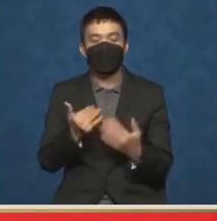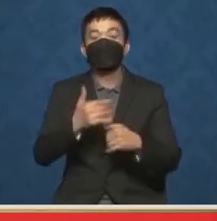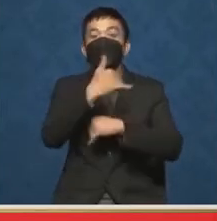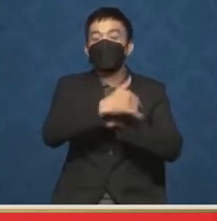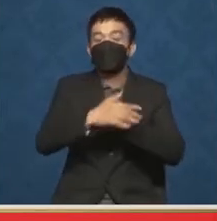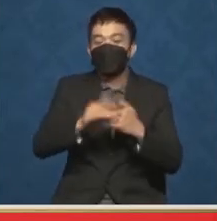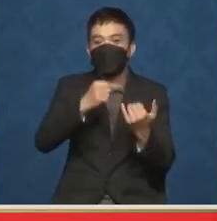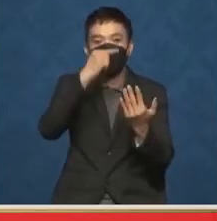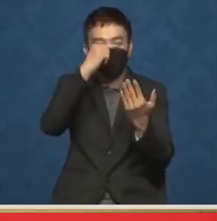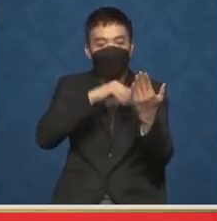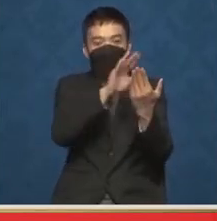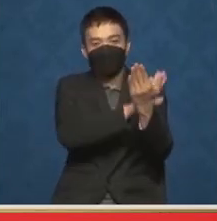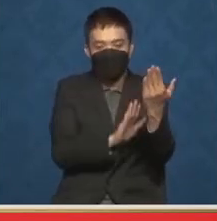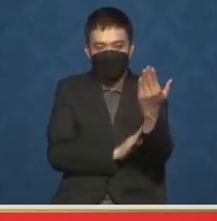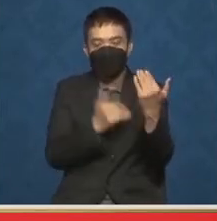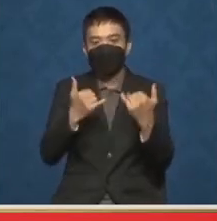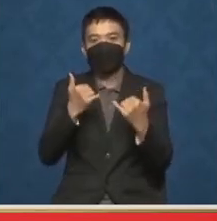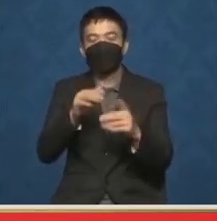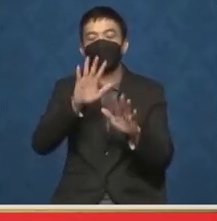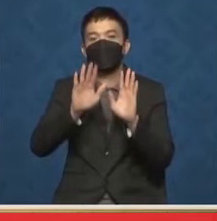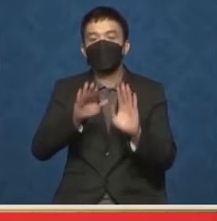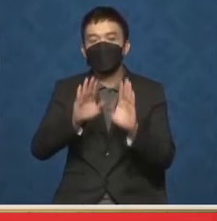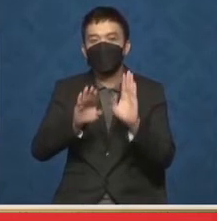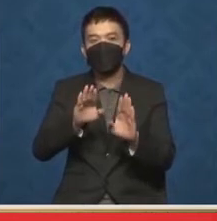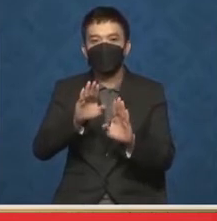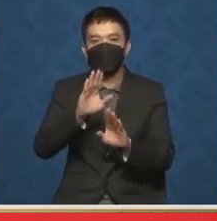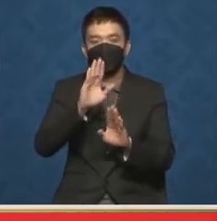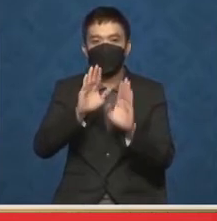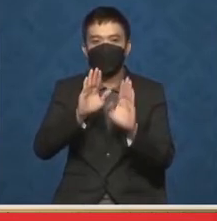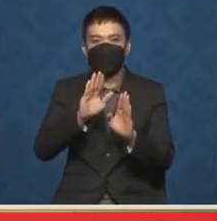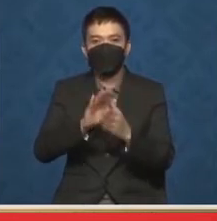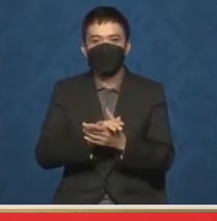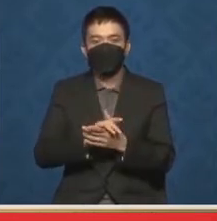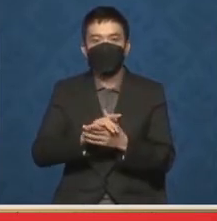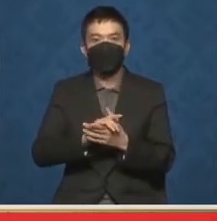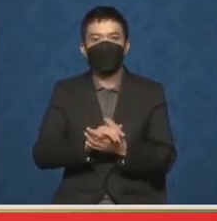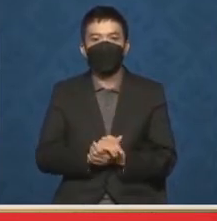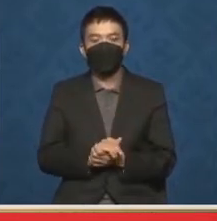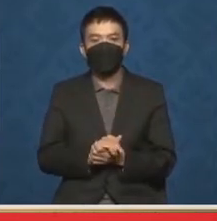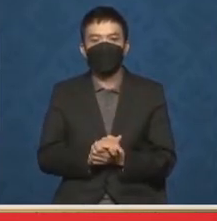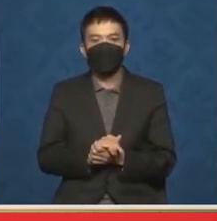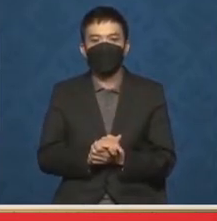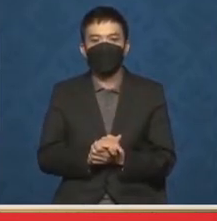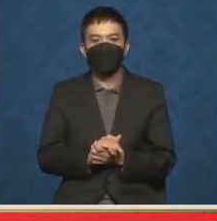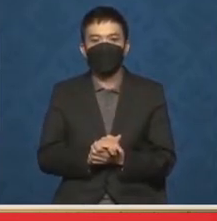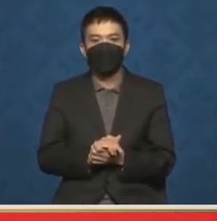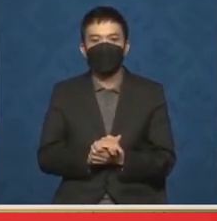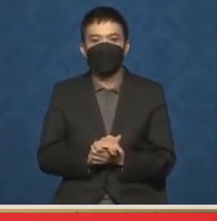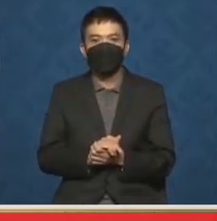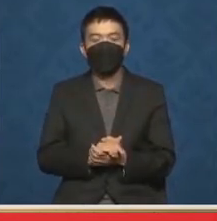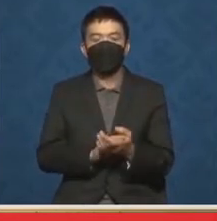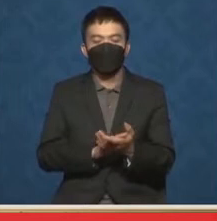ย จำนวนโมทั้หม 17 ตันแต่เราเอาไปไม่ได้หมด เอาไปได้ 11